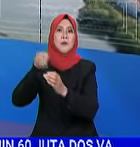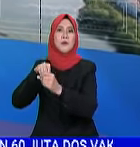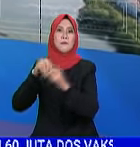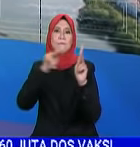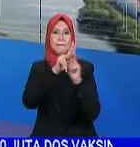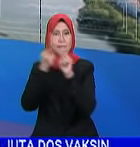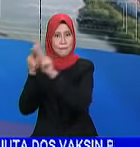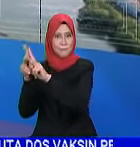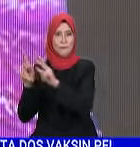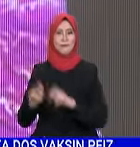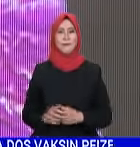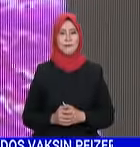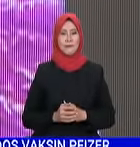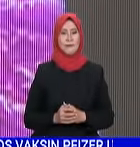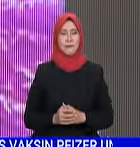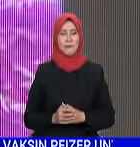bandar.